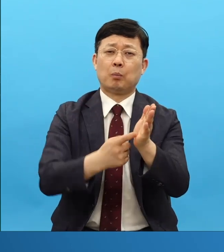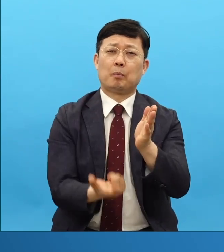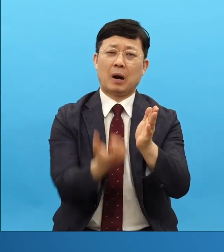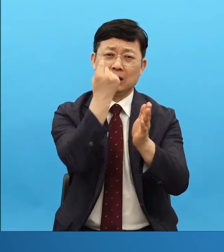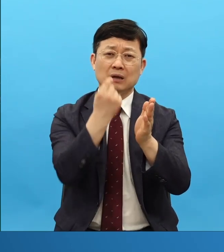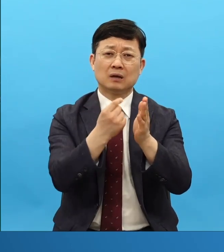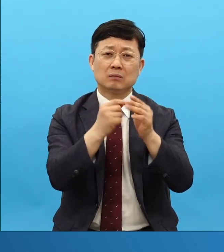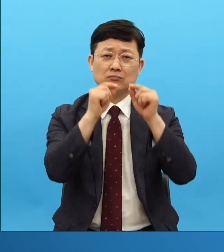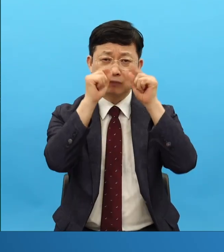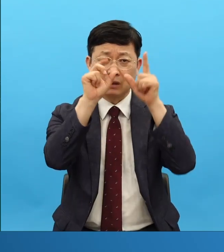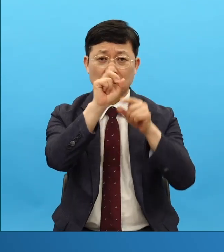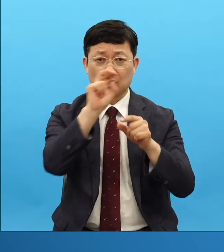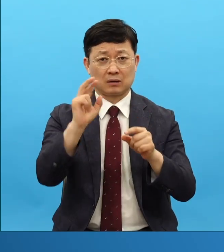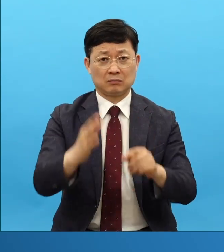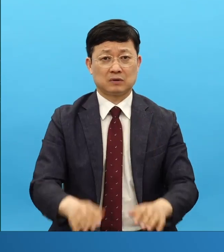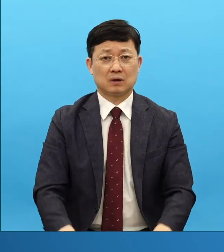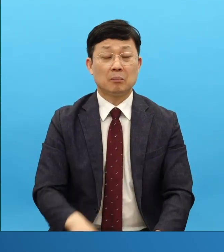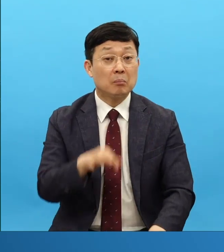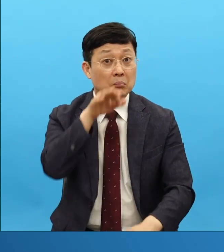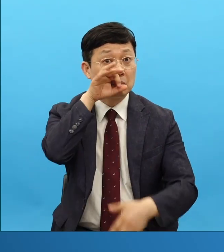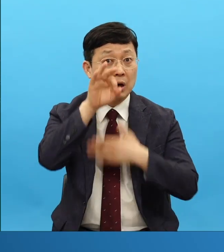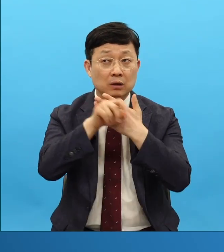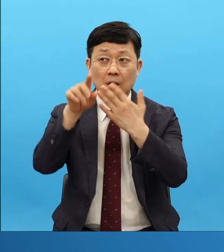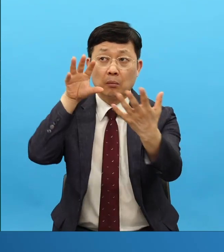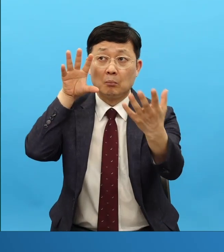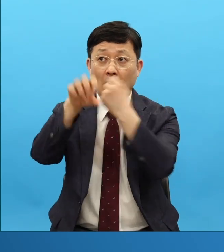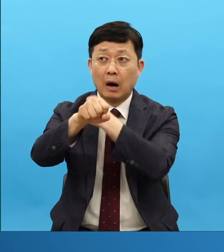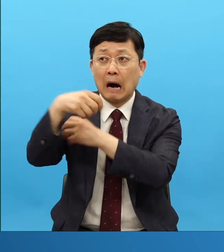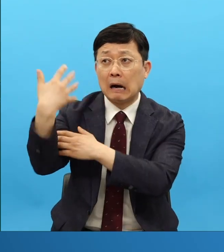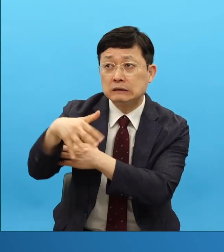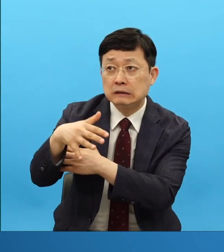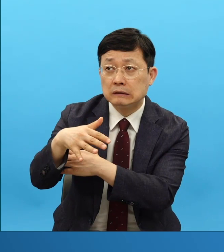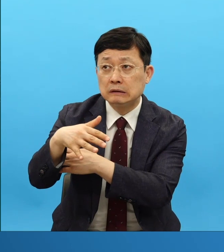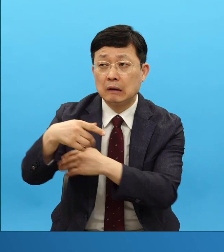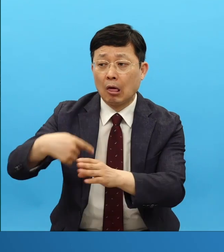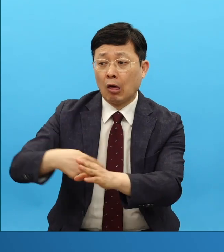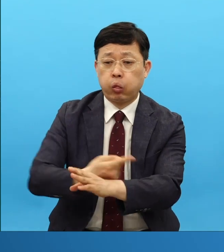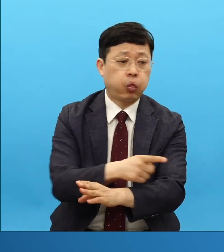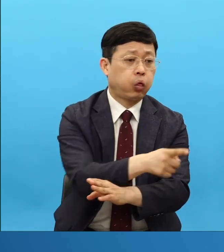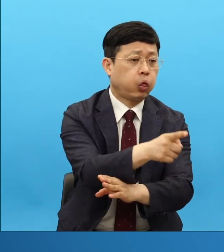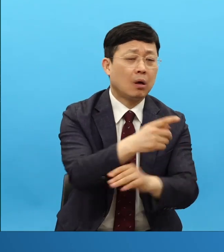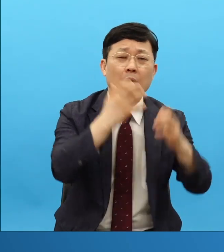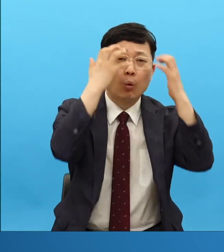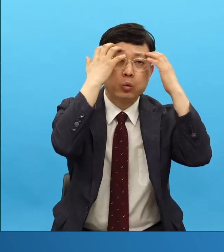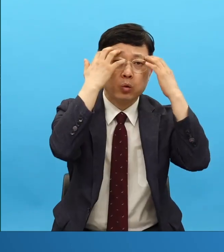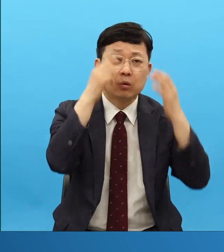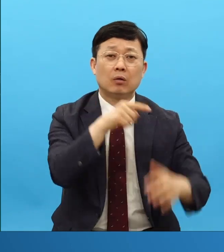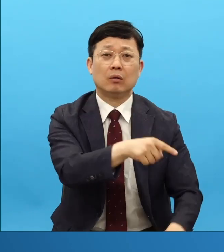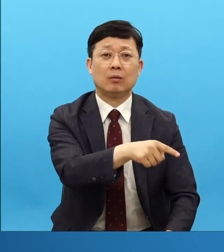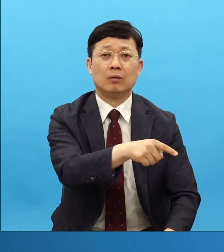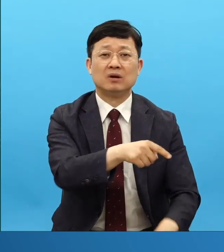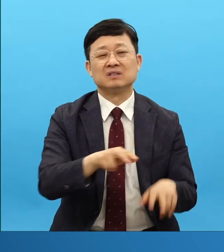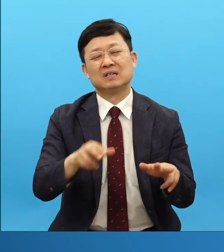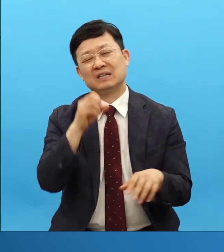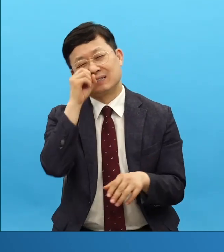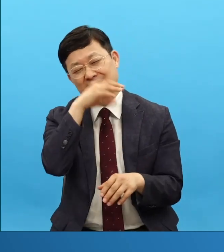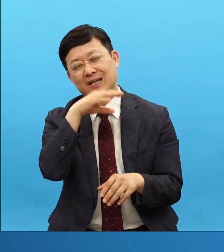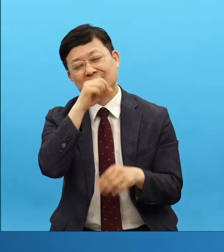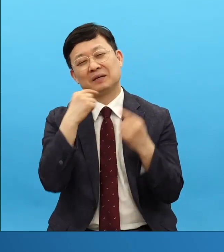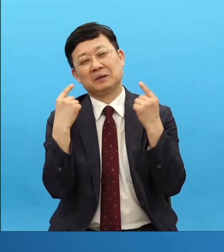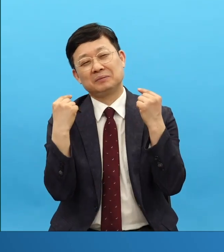하면 이 나중에 어려워져요. So the remnants, if you don't quickly catch on to this, it's going to be difficult later. 지금은 그럭저럭 우리가 지금